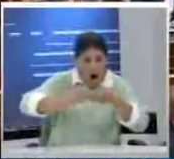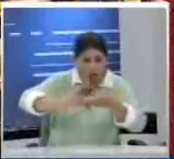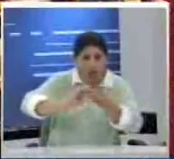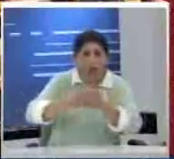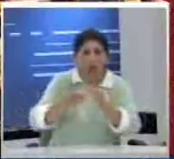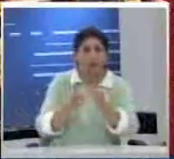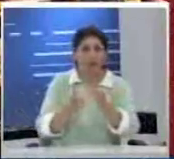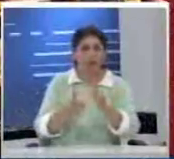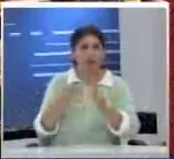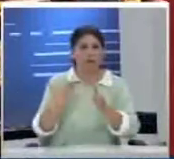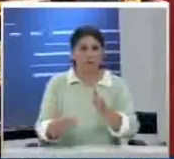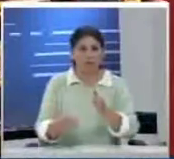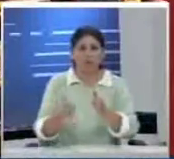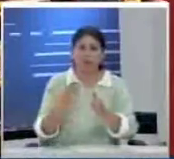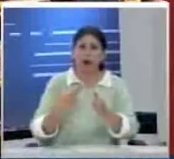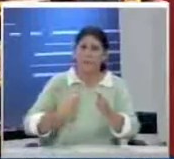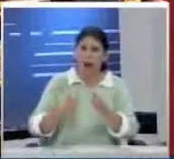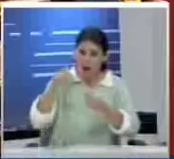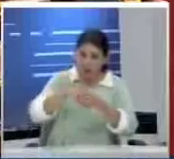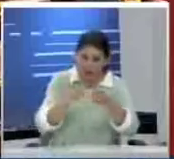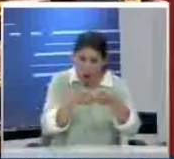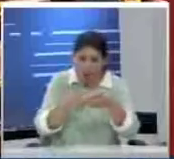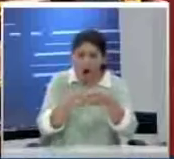που είχαν εκολαφθεί,